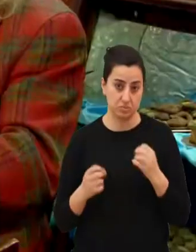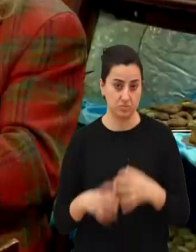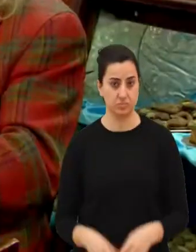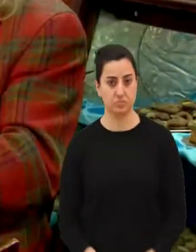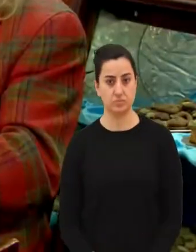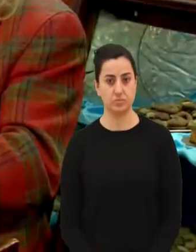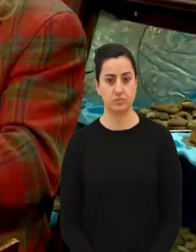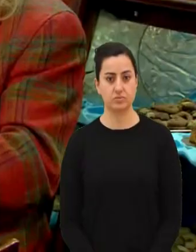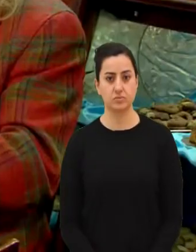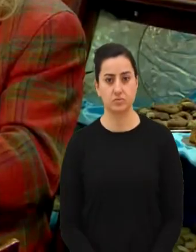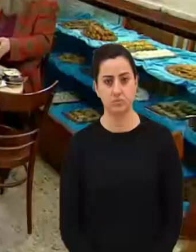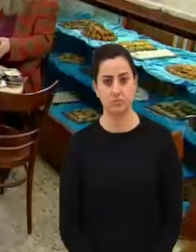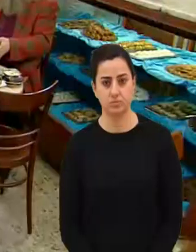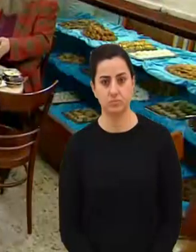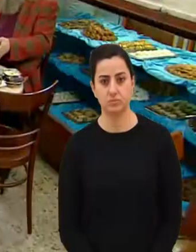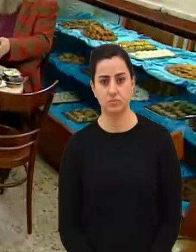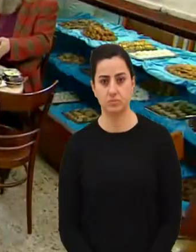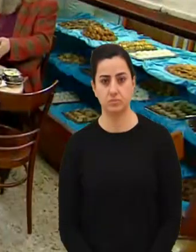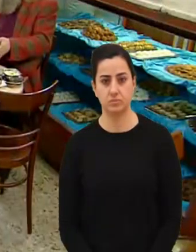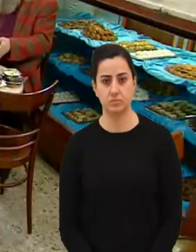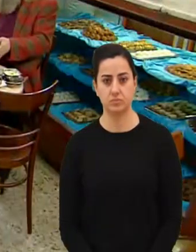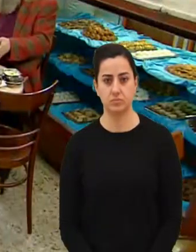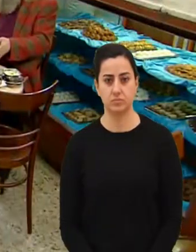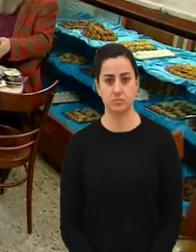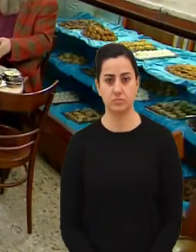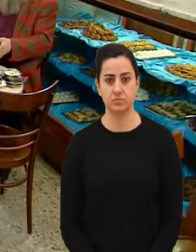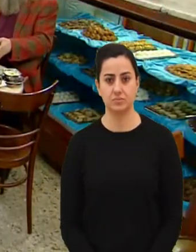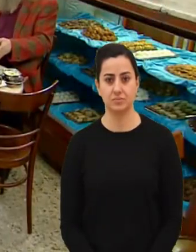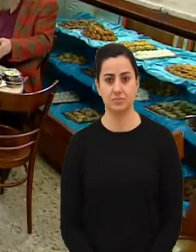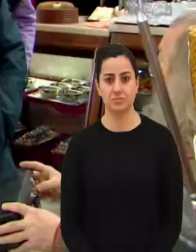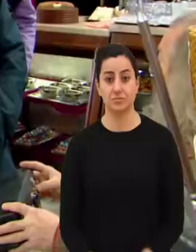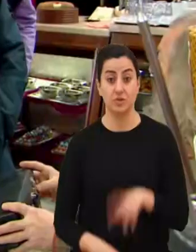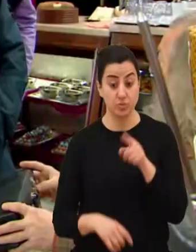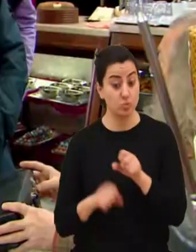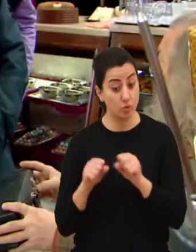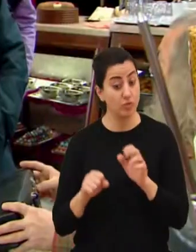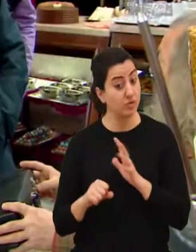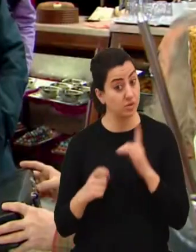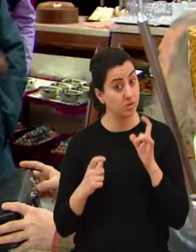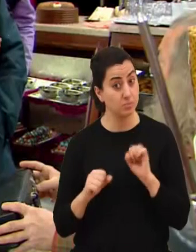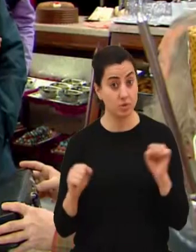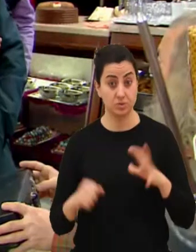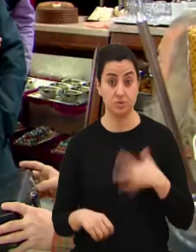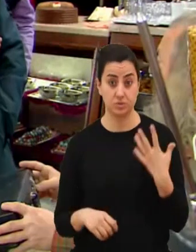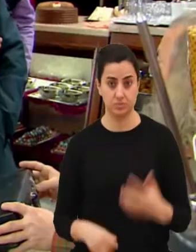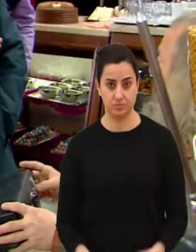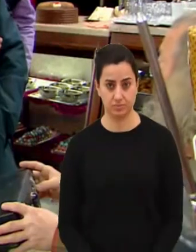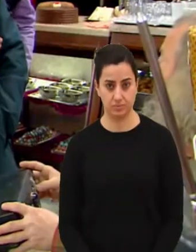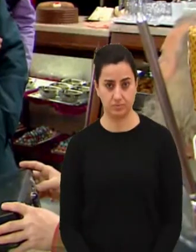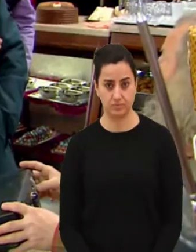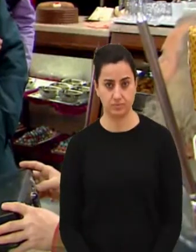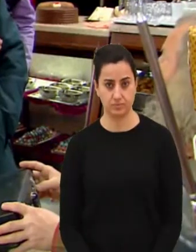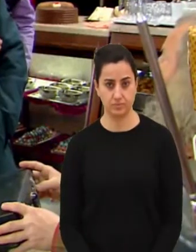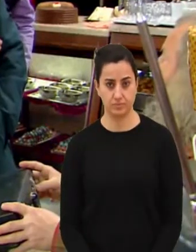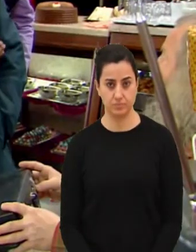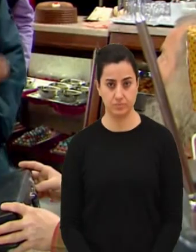mu? Evet. Bırakmıyorlar. Seni bırakmıyor. Yalnız Basri, içinde bomba olmasın. Patlat da bizi. Bak geçen karakolda bomba geldi. Patlayacak